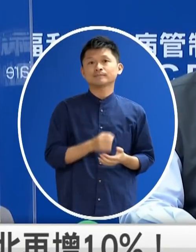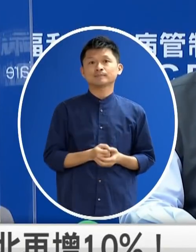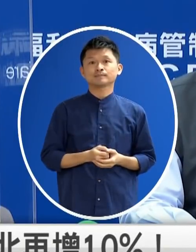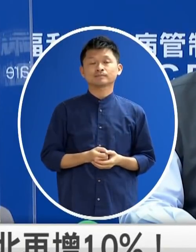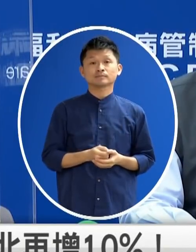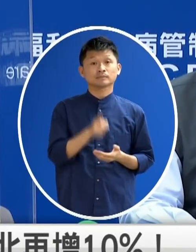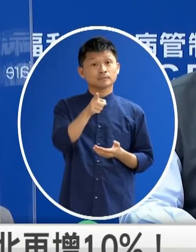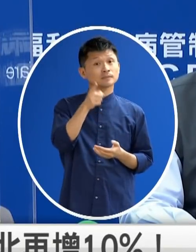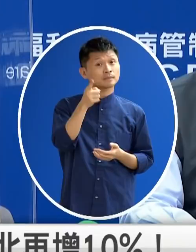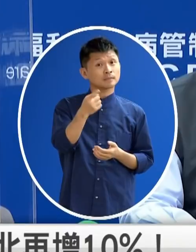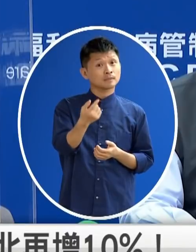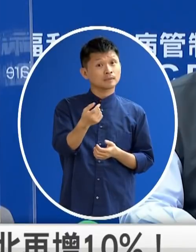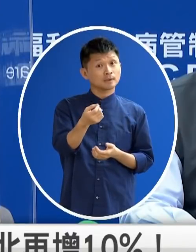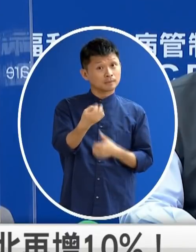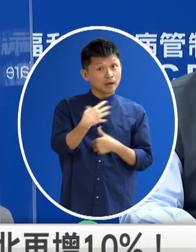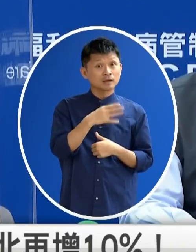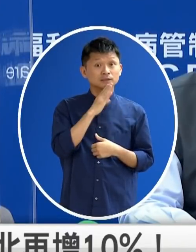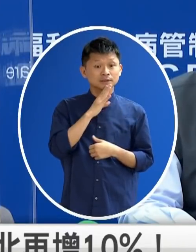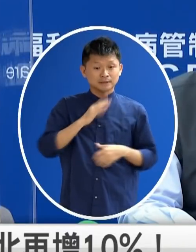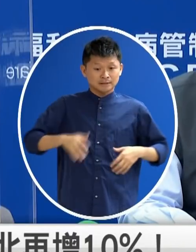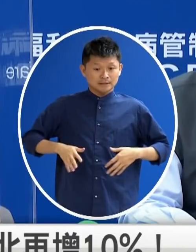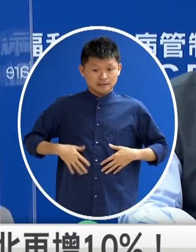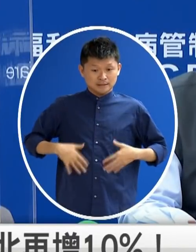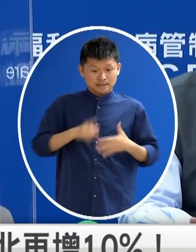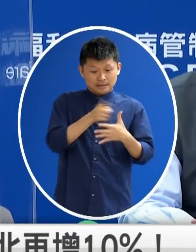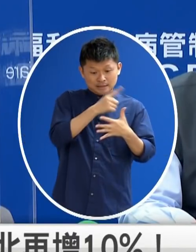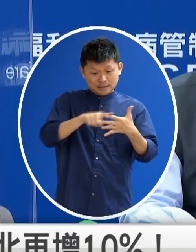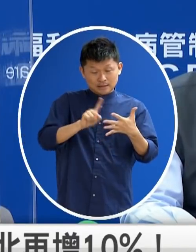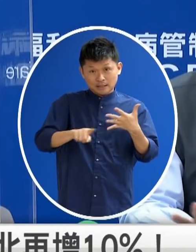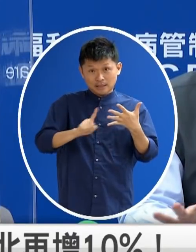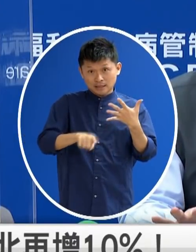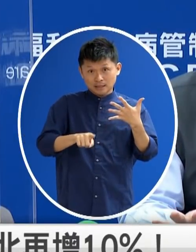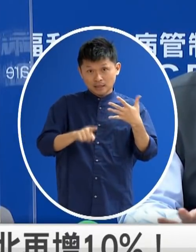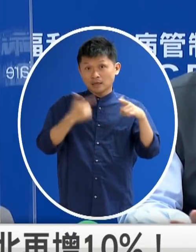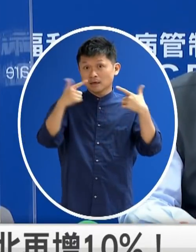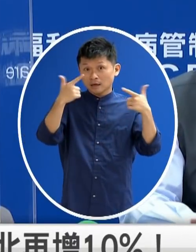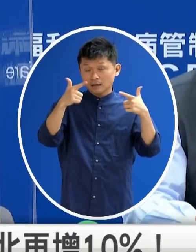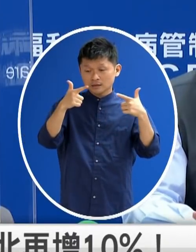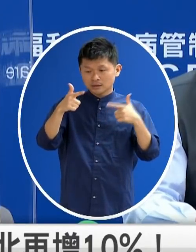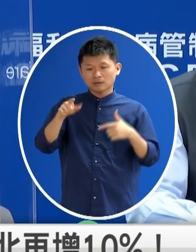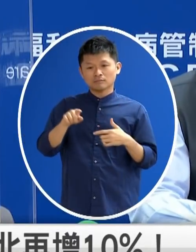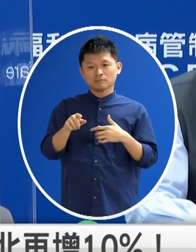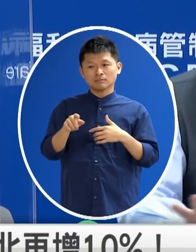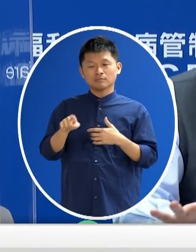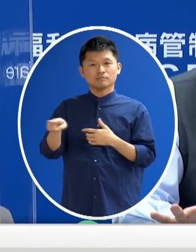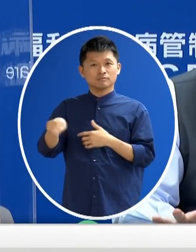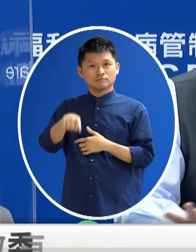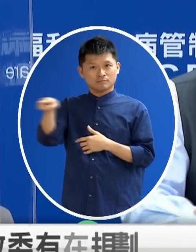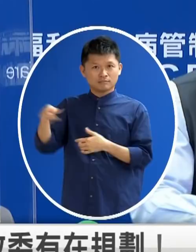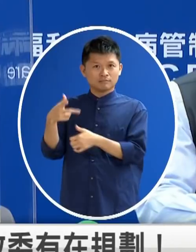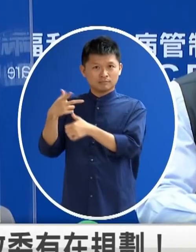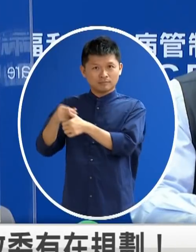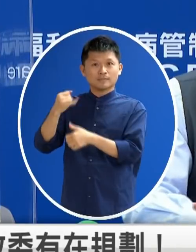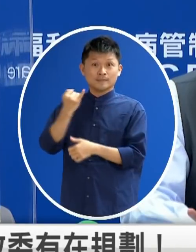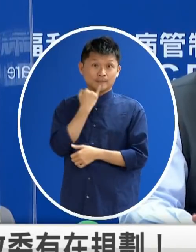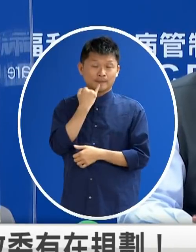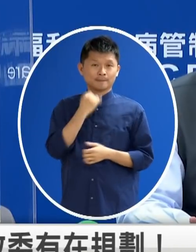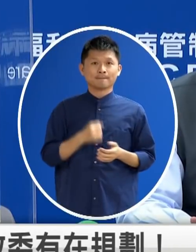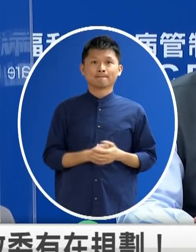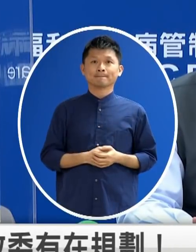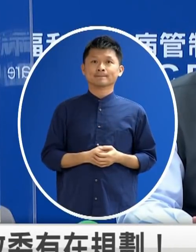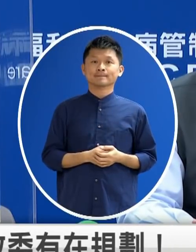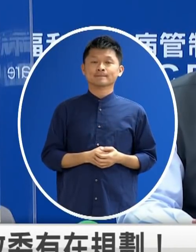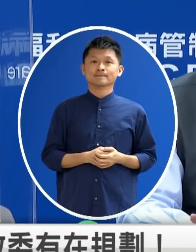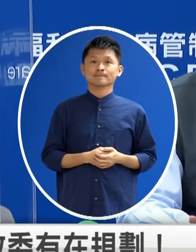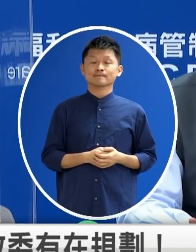讲的意思大概指的就是说非优先次序的对象来施打嘛哈。那现在与我们的开放还是